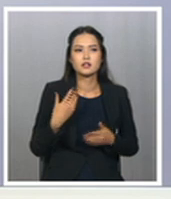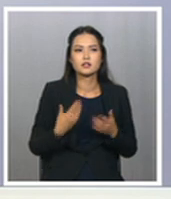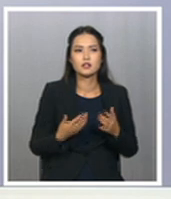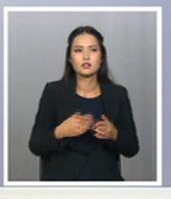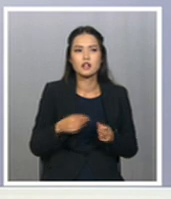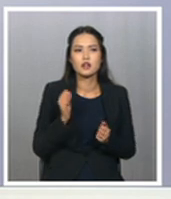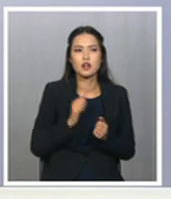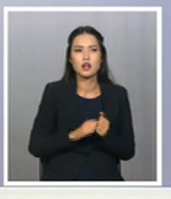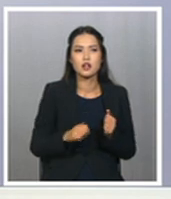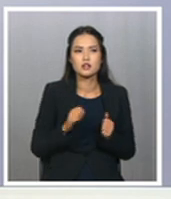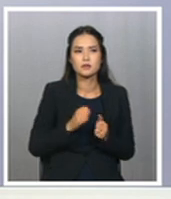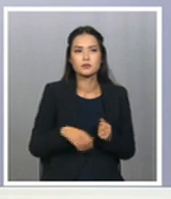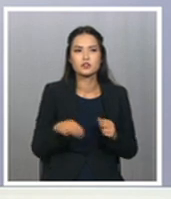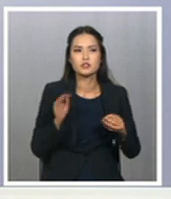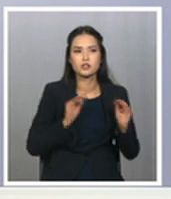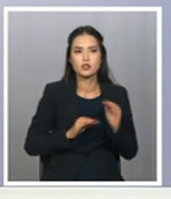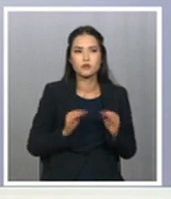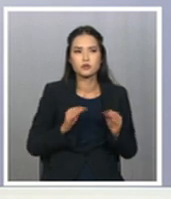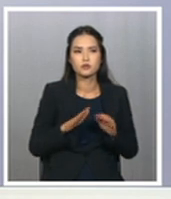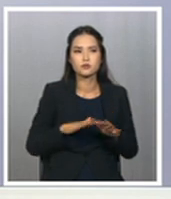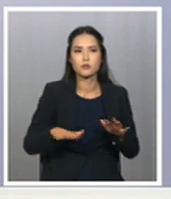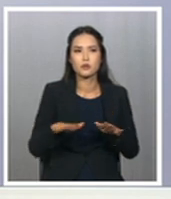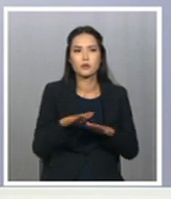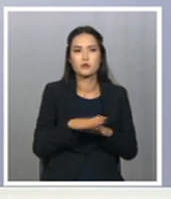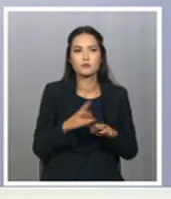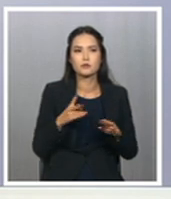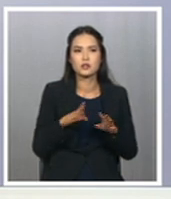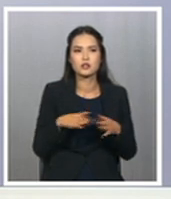қайсы бір жасаушысы бойымен қиып,